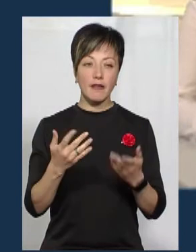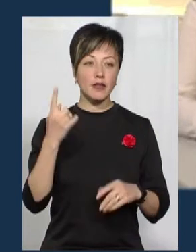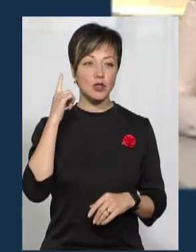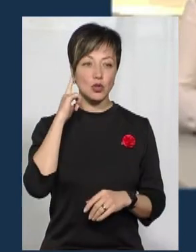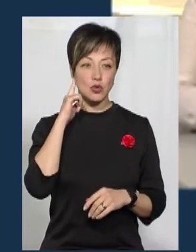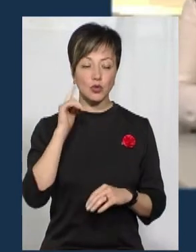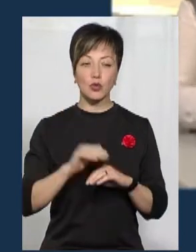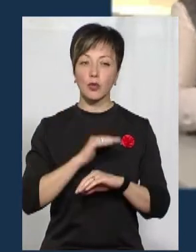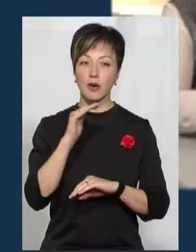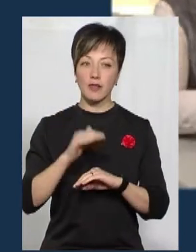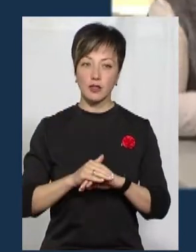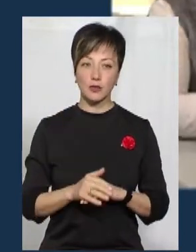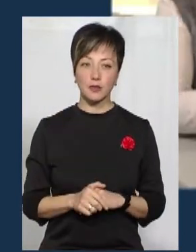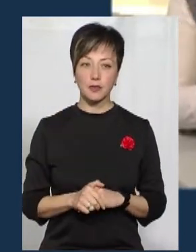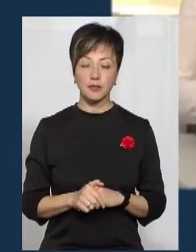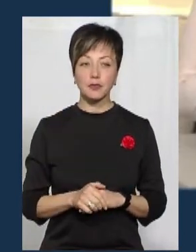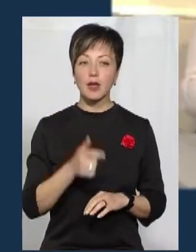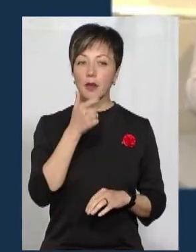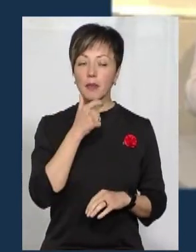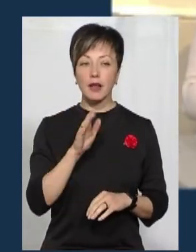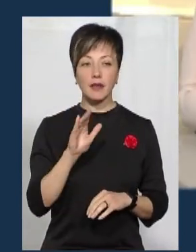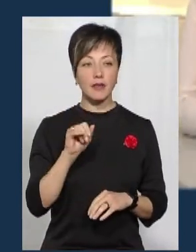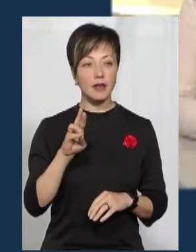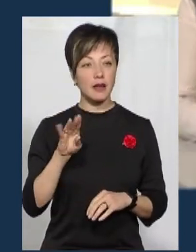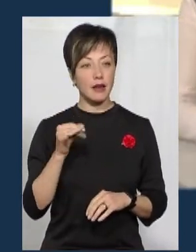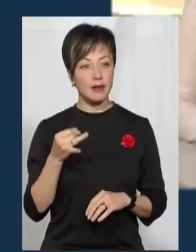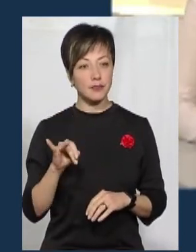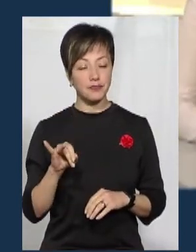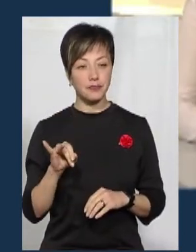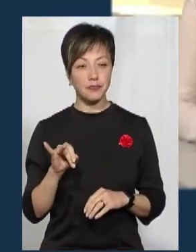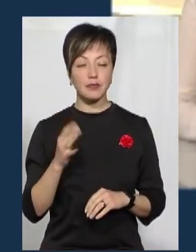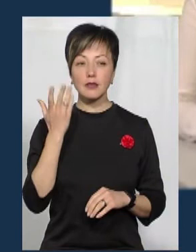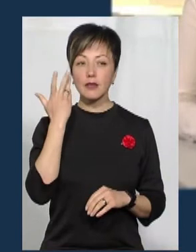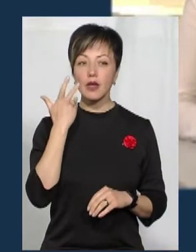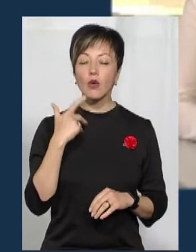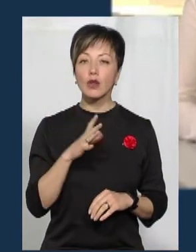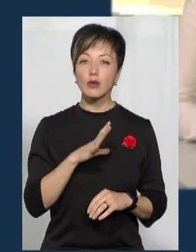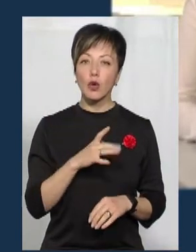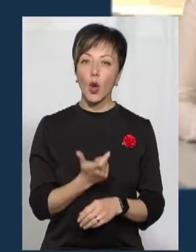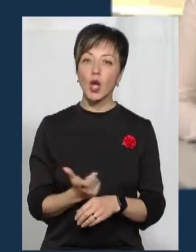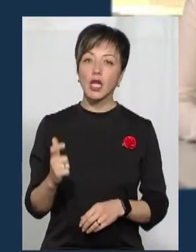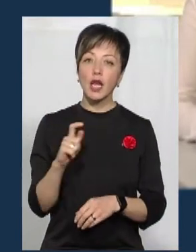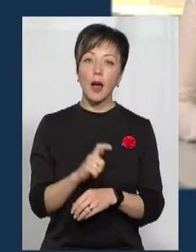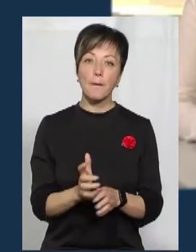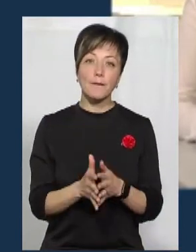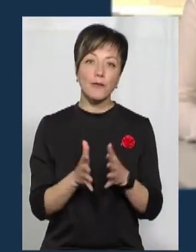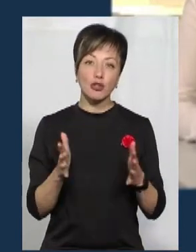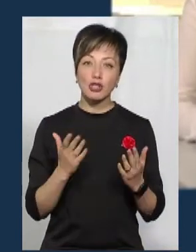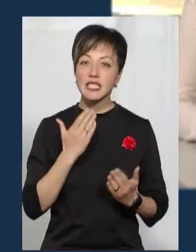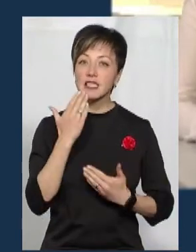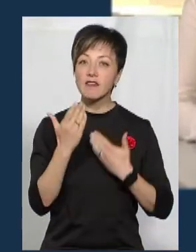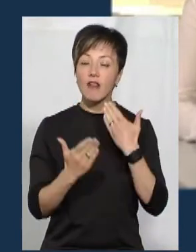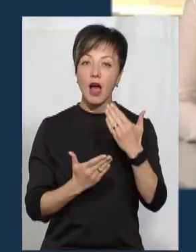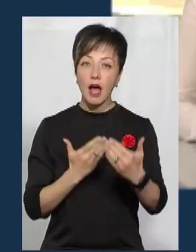чую. Доброго вечора. Пане Віталію, коли було найбільше звернень до архіву